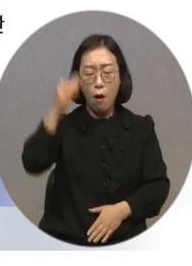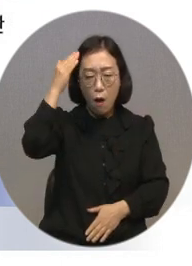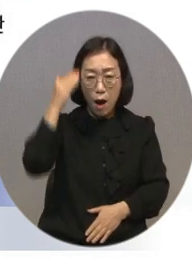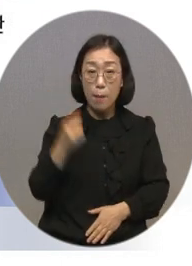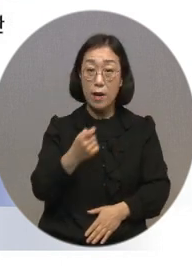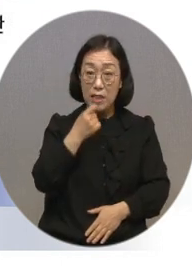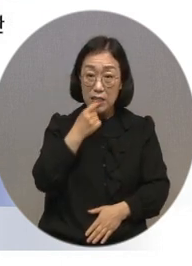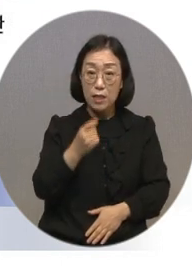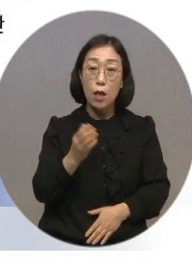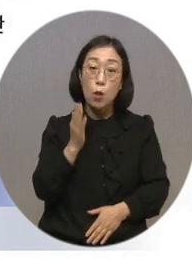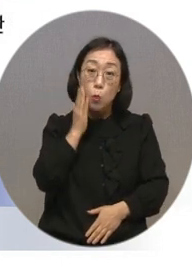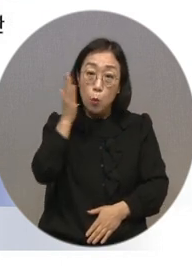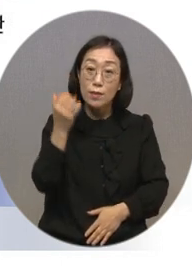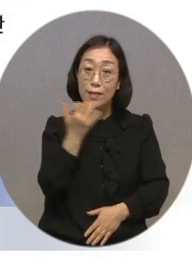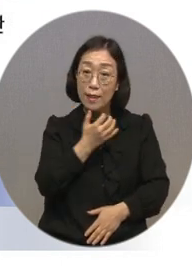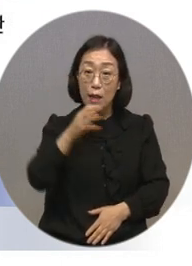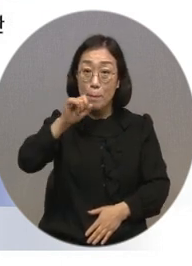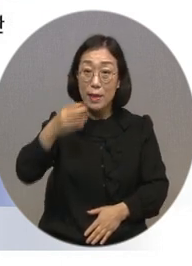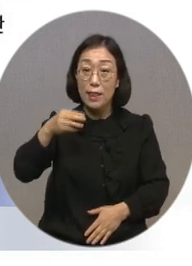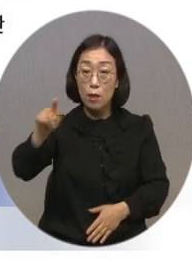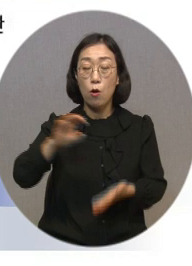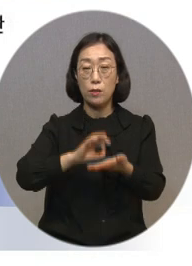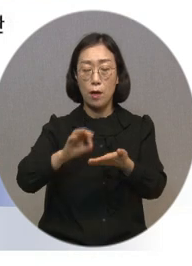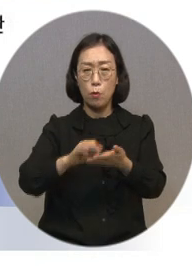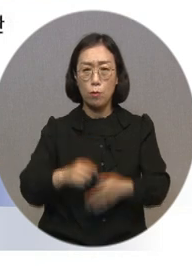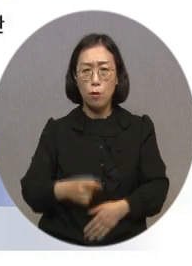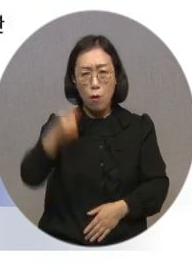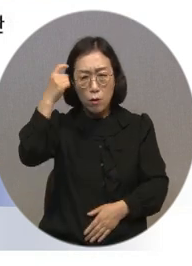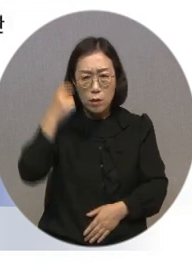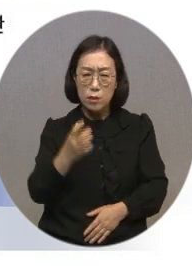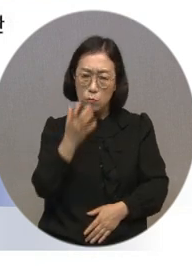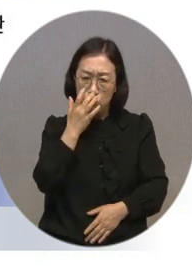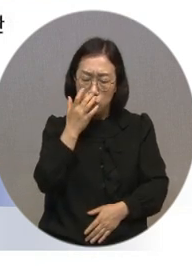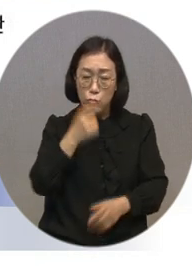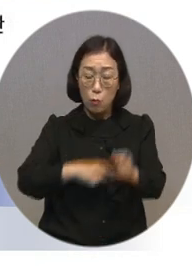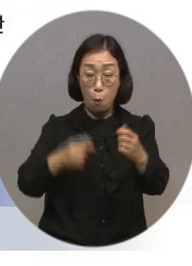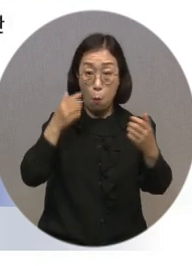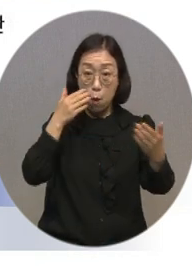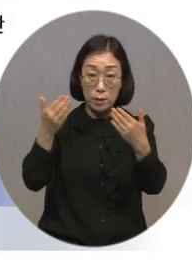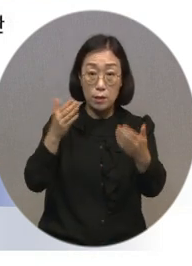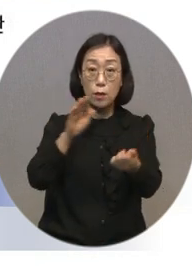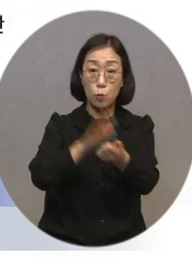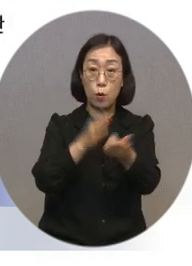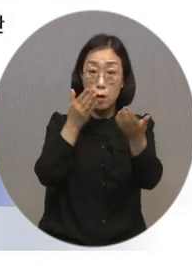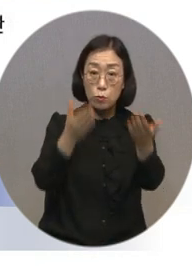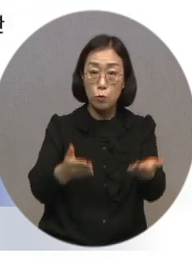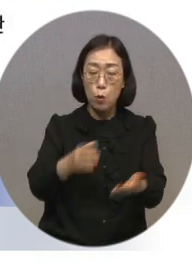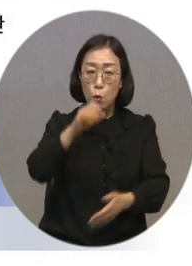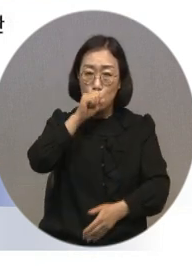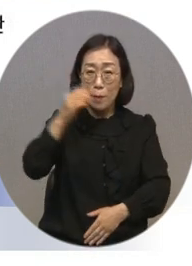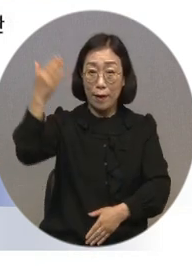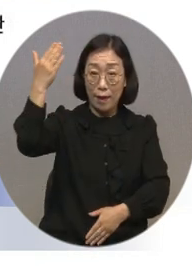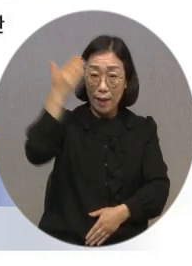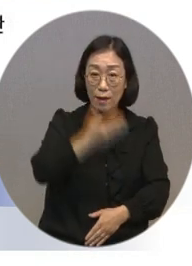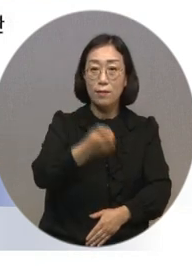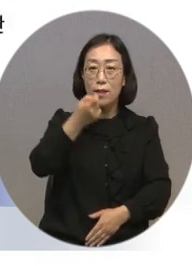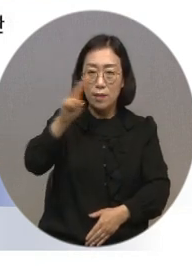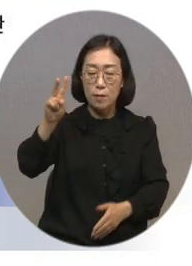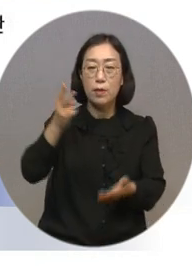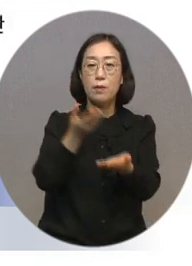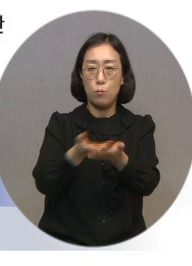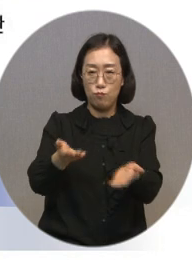정록 청색 필터를 적용해 인식의 어려운 색상을 보정할 수 있는 기능이 탑재된 고화질 스마트 tvga